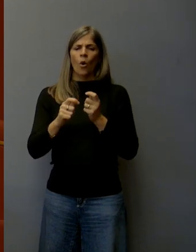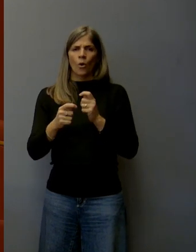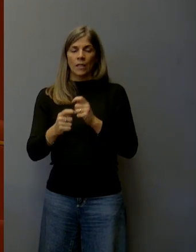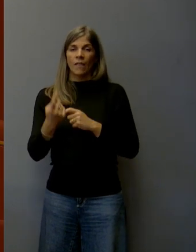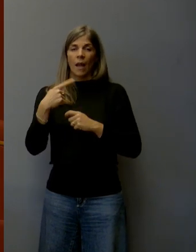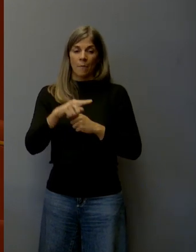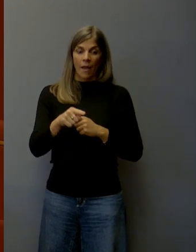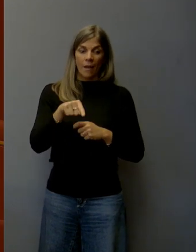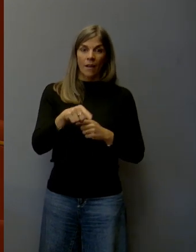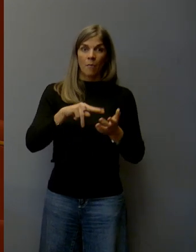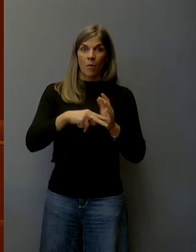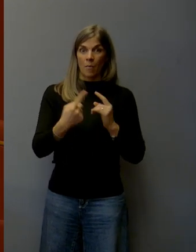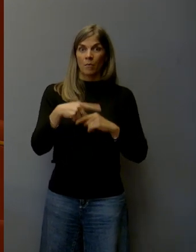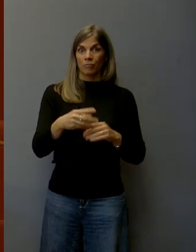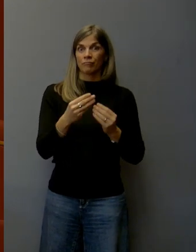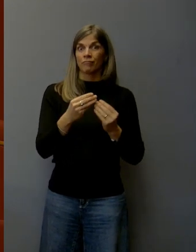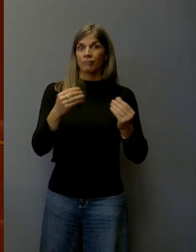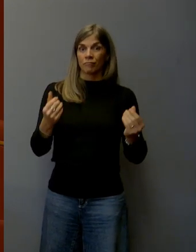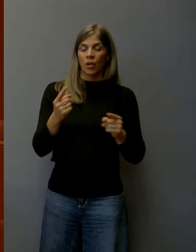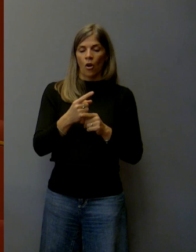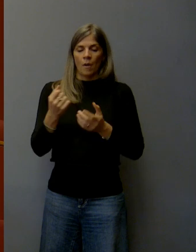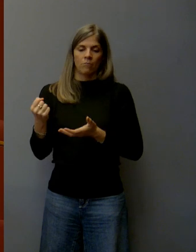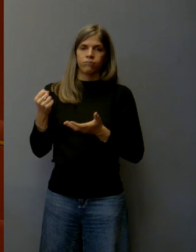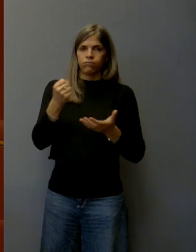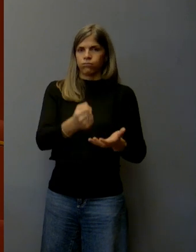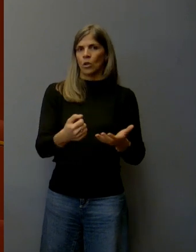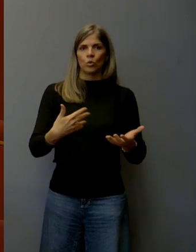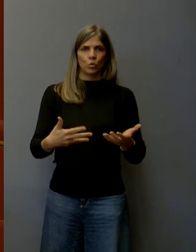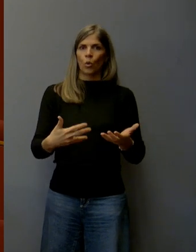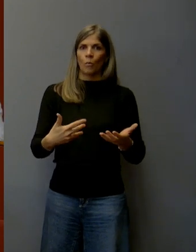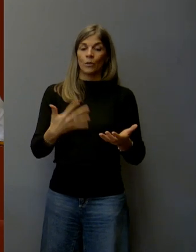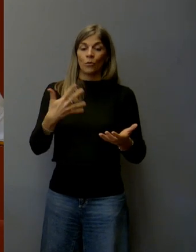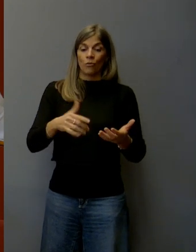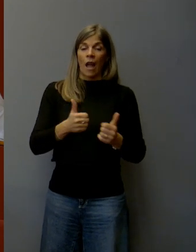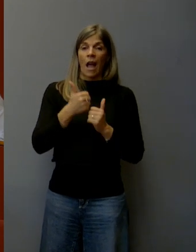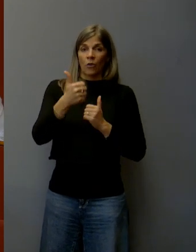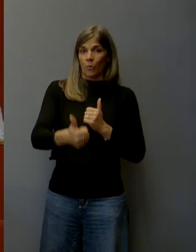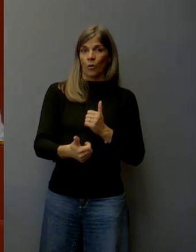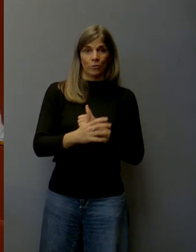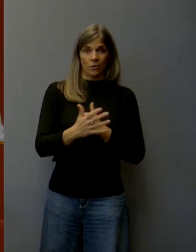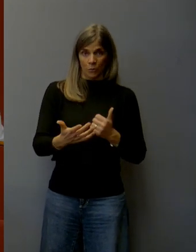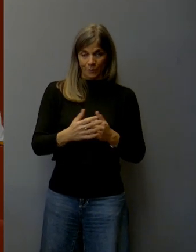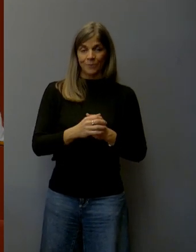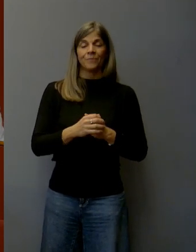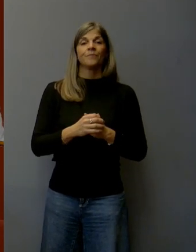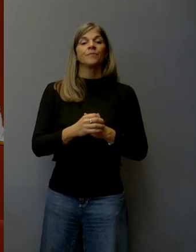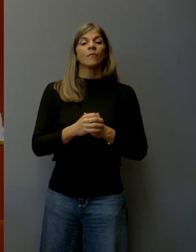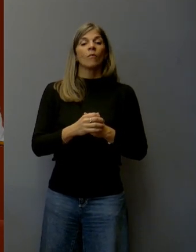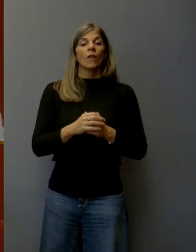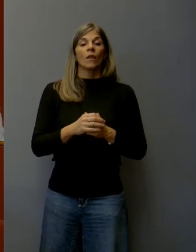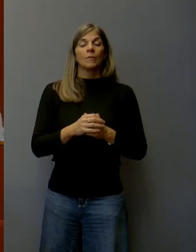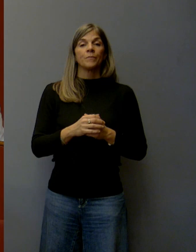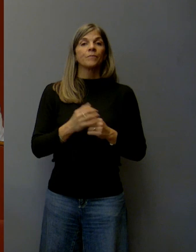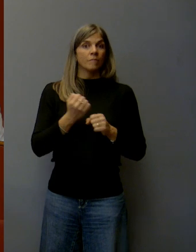corsi d'acqua individuando Le idonee coperture finanziarie prevedere quindi la realizzazione del corso del 2023 della